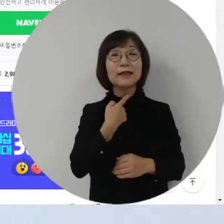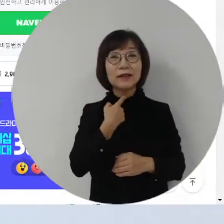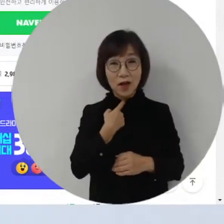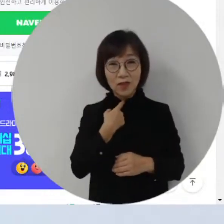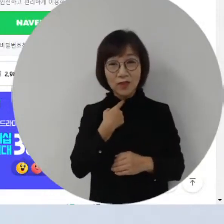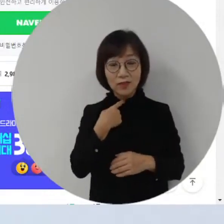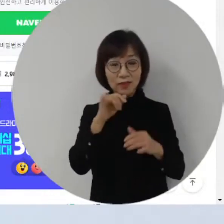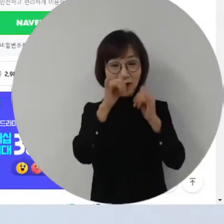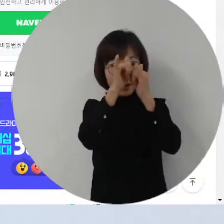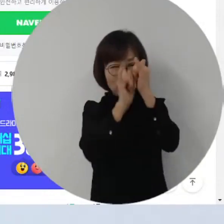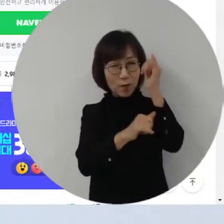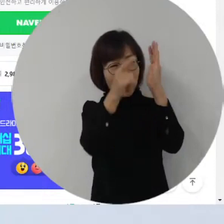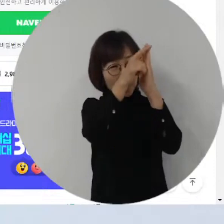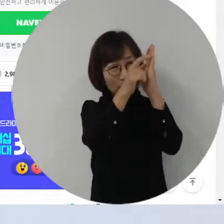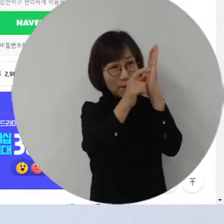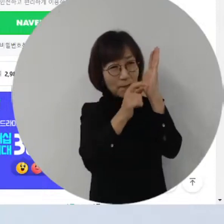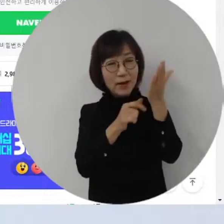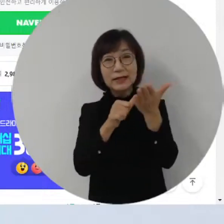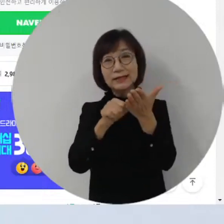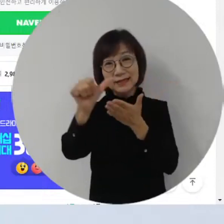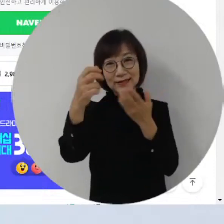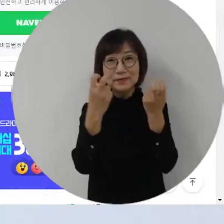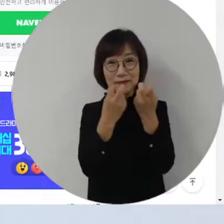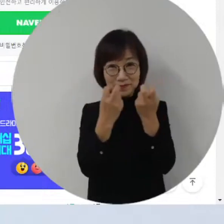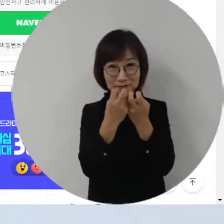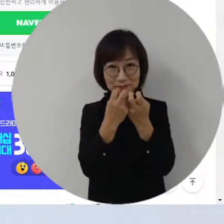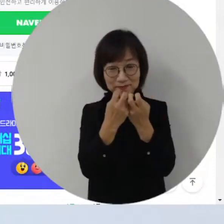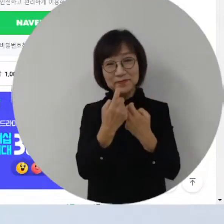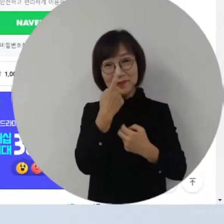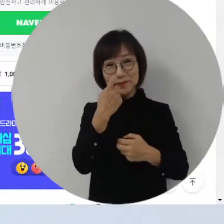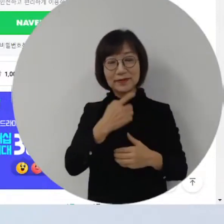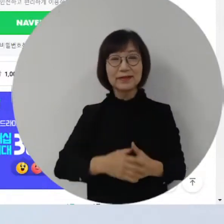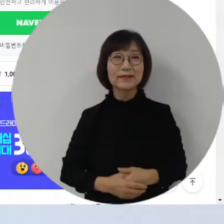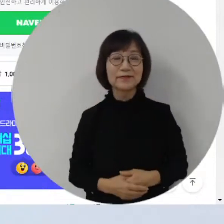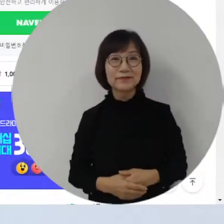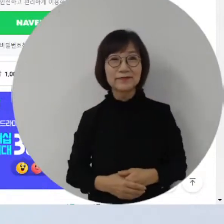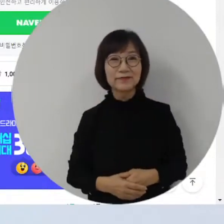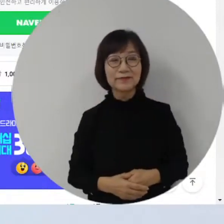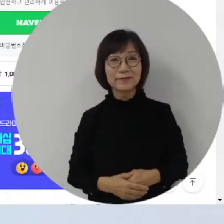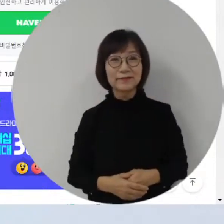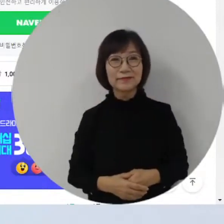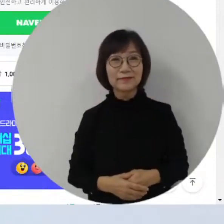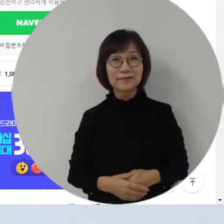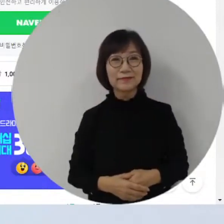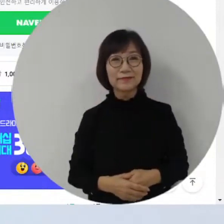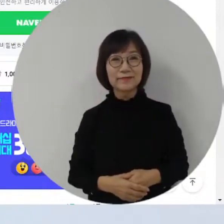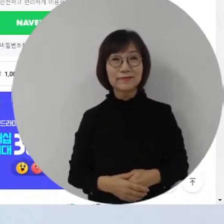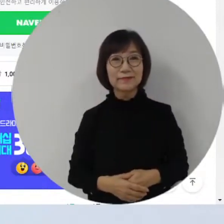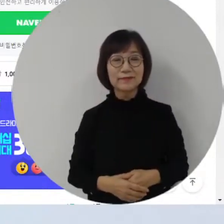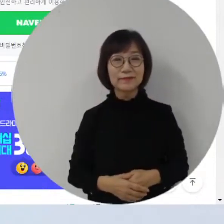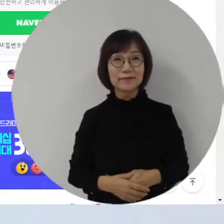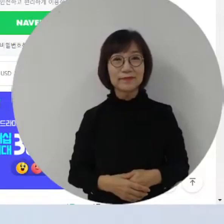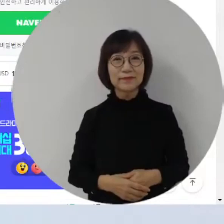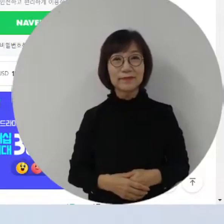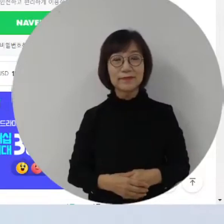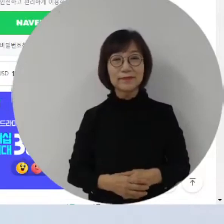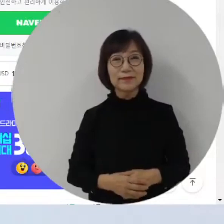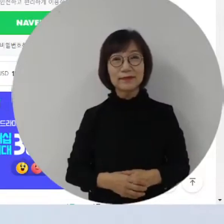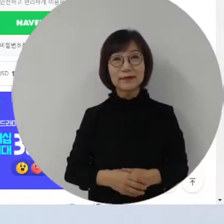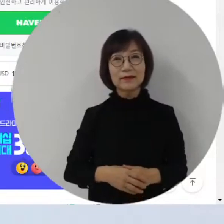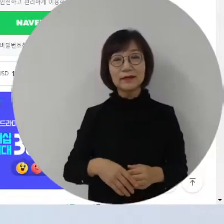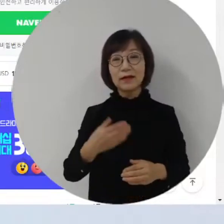걔도 설정에 들어가야 됩니다. 오른쪽 상단에 점점점 더보기 이 메뉴를